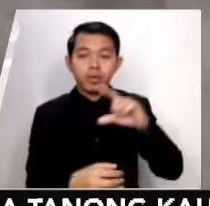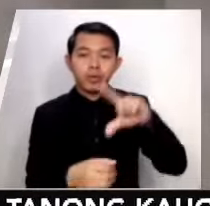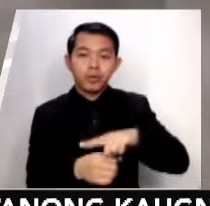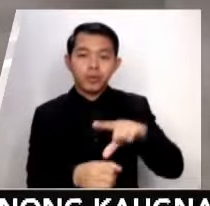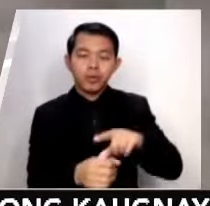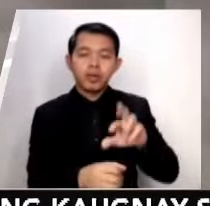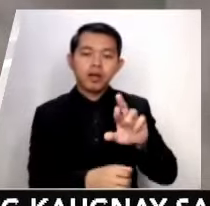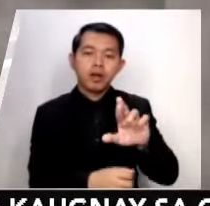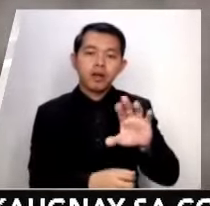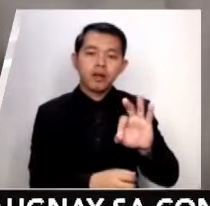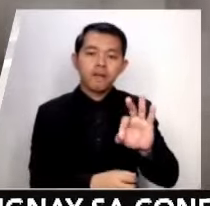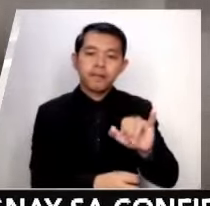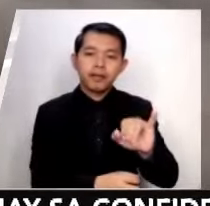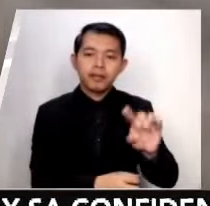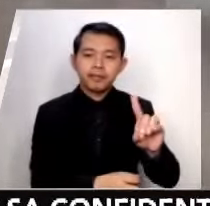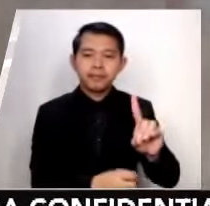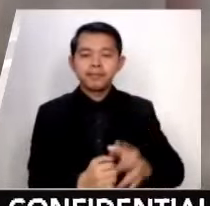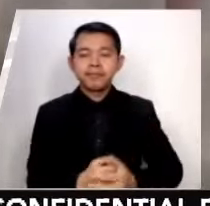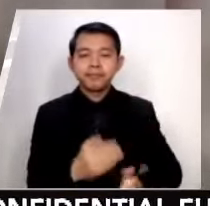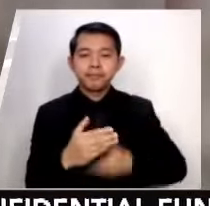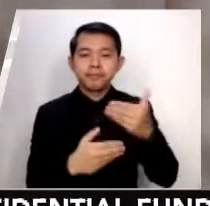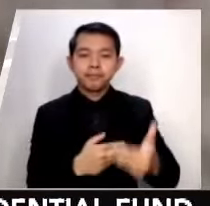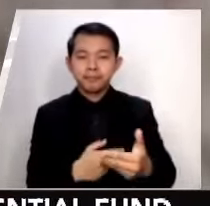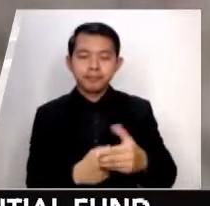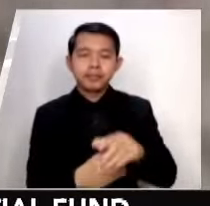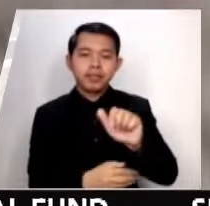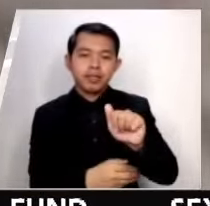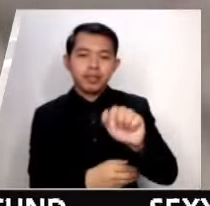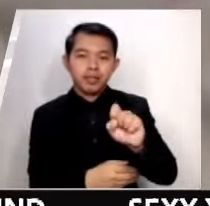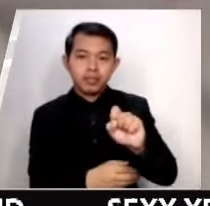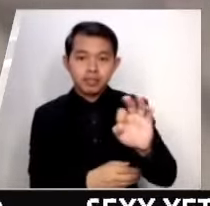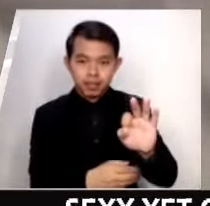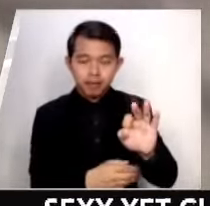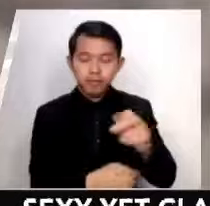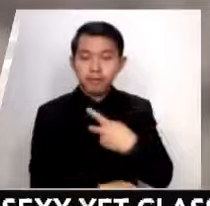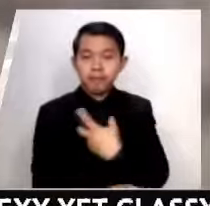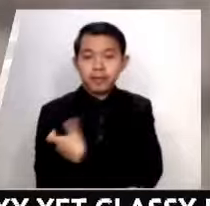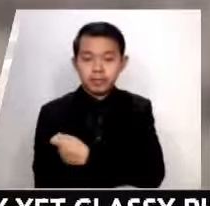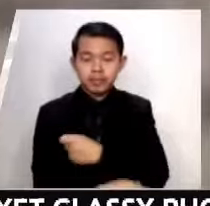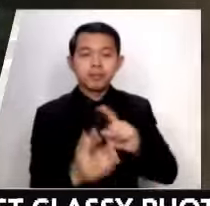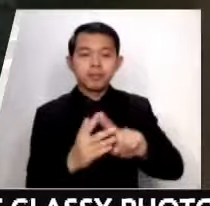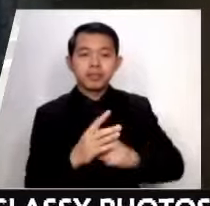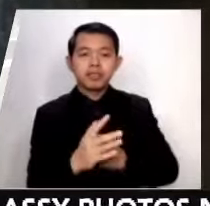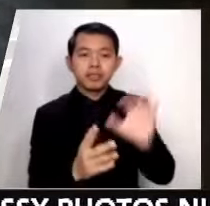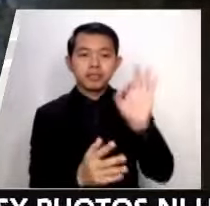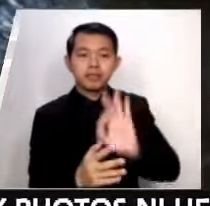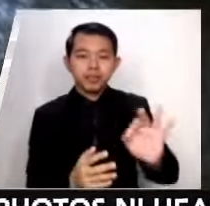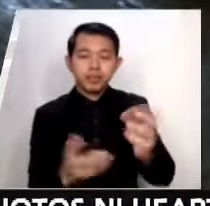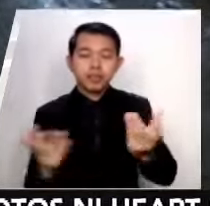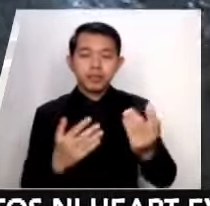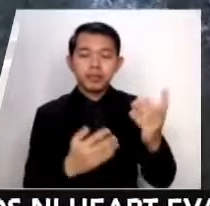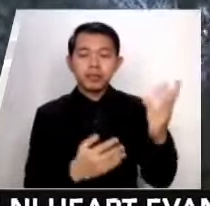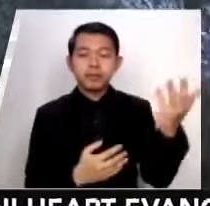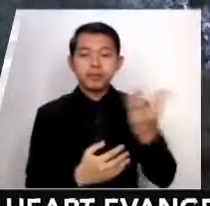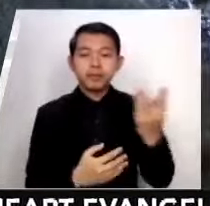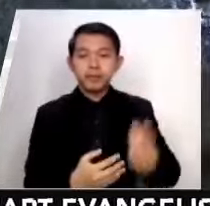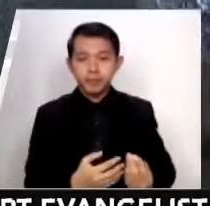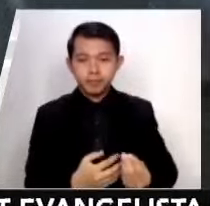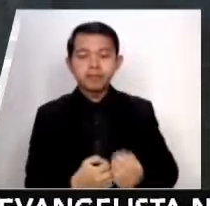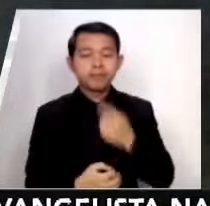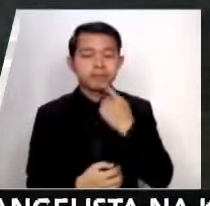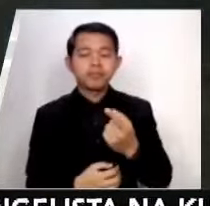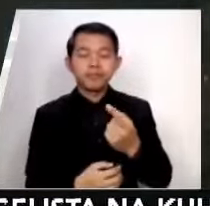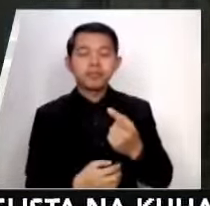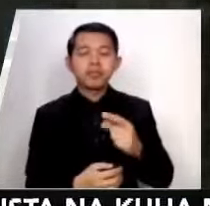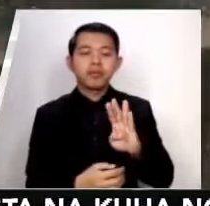Bakunahan kontra African Swine Fever, inaasahang sisimulan sa Biyernes sa Lobo, Batangas. Ayon sa Bureau of Animal Industry, mula sa